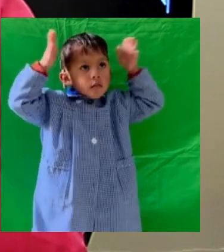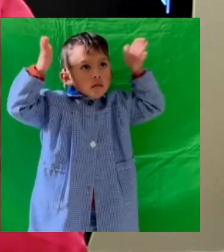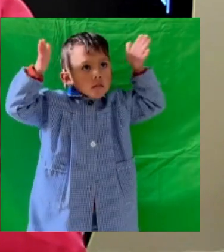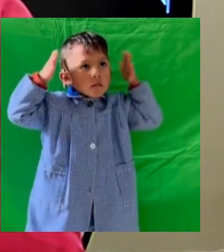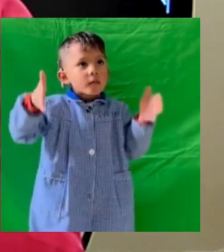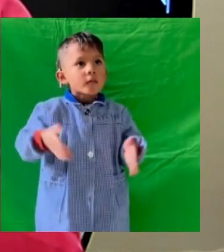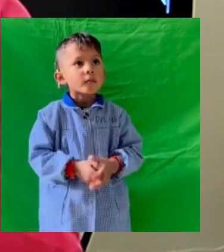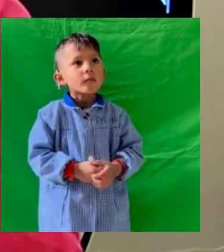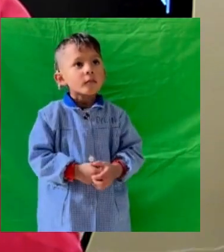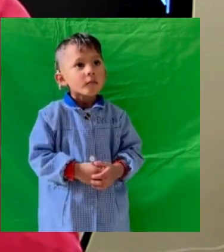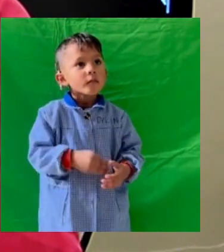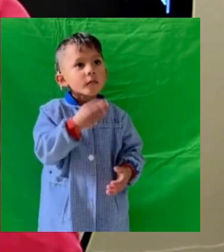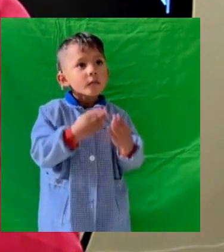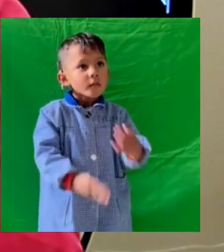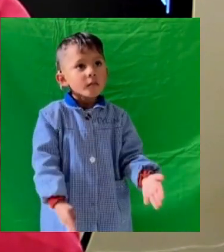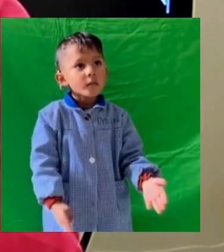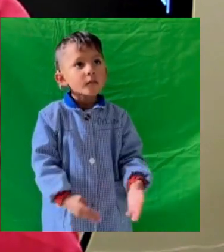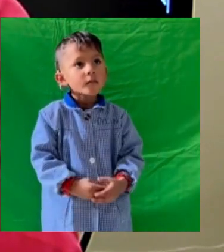Eskerrik asko